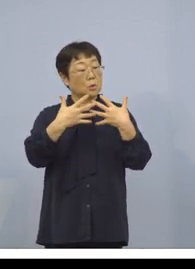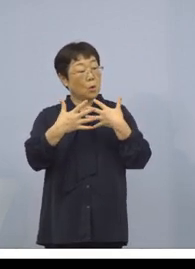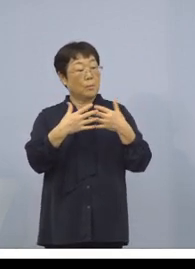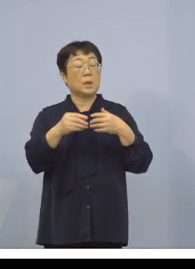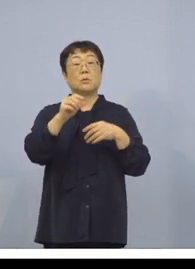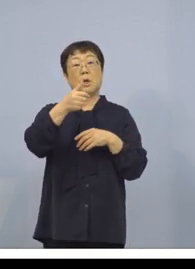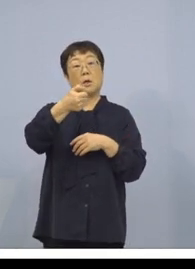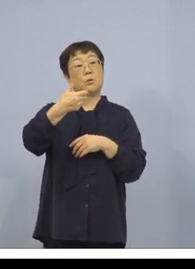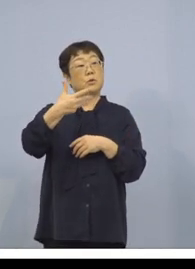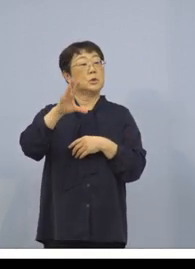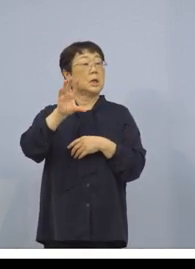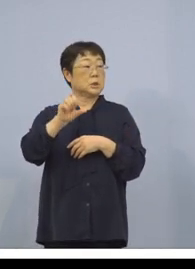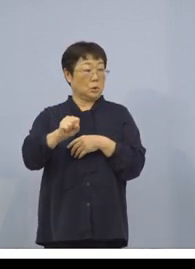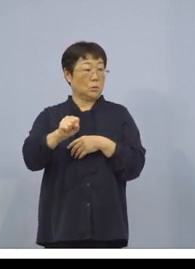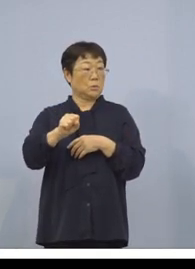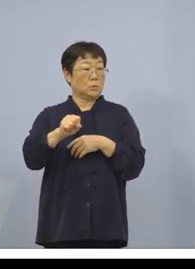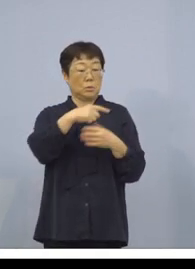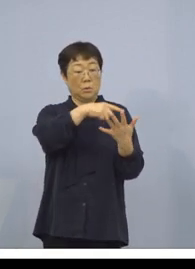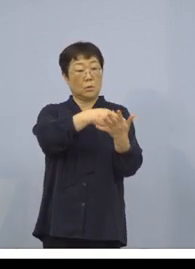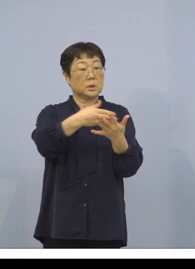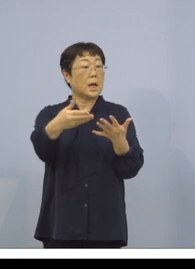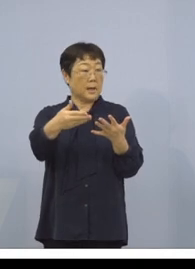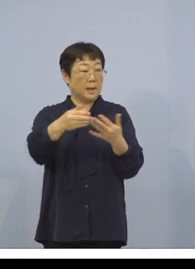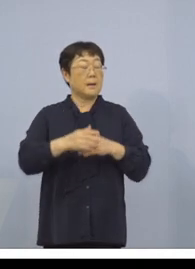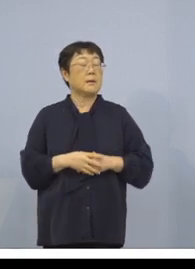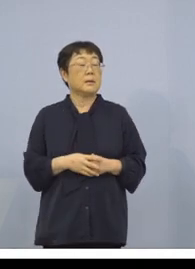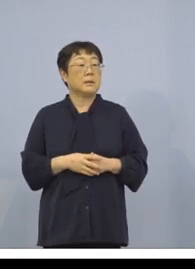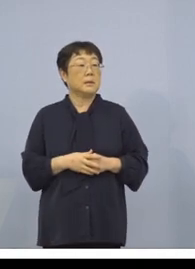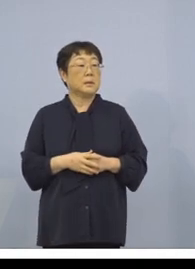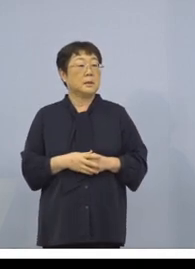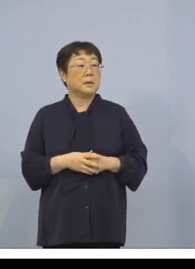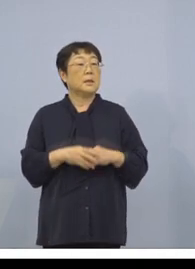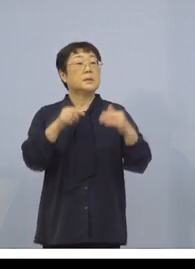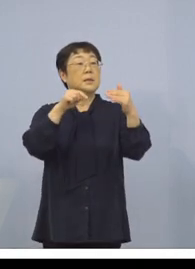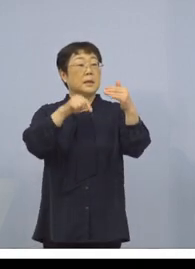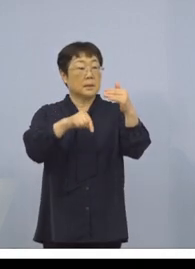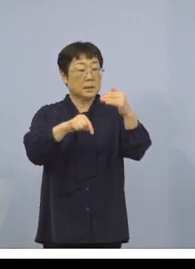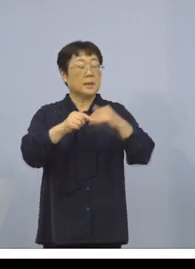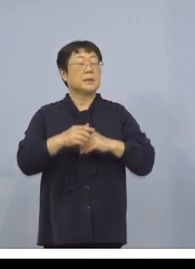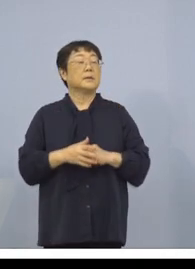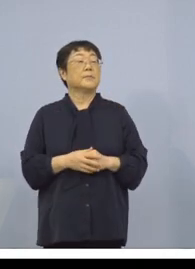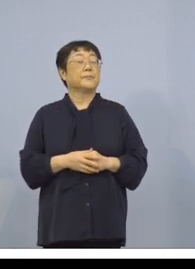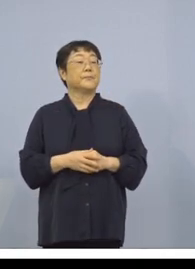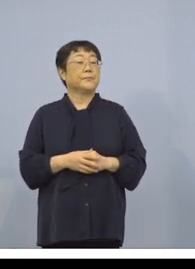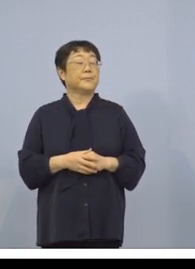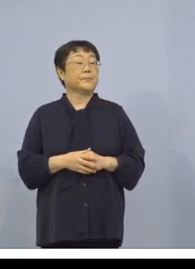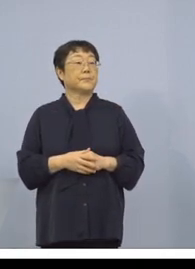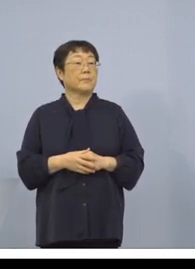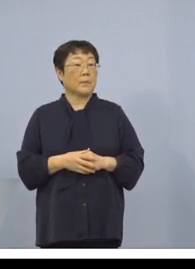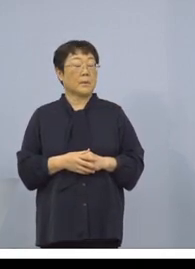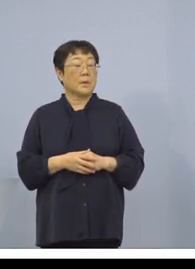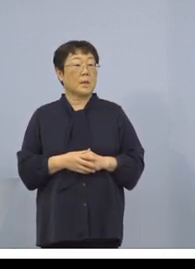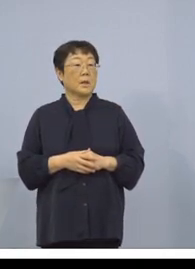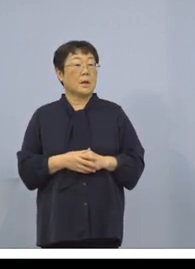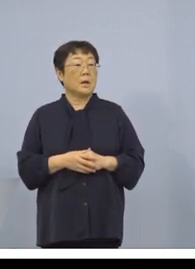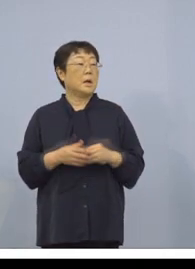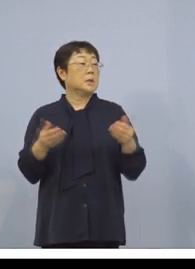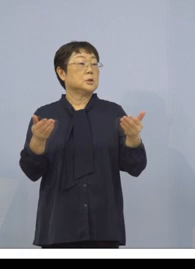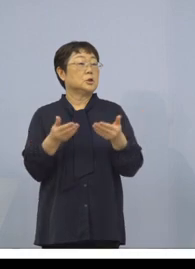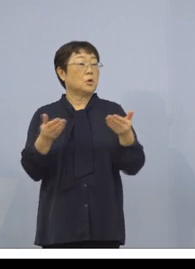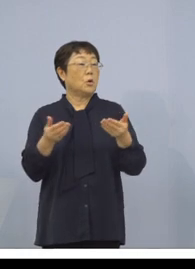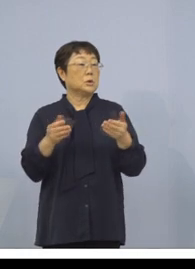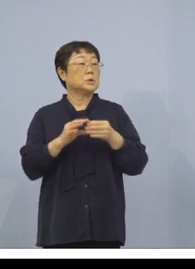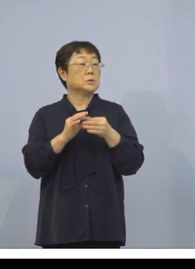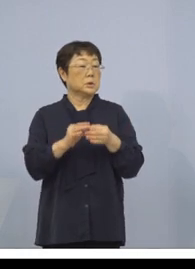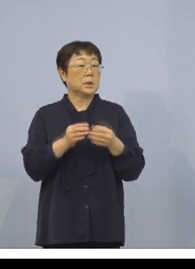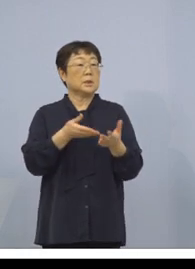れになっています。そしてその中でのですね、もう大きな主な事業としてご